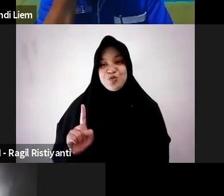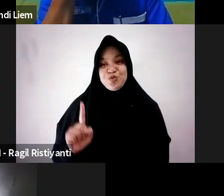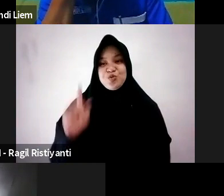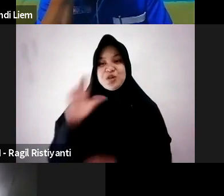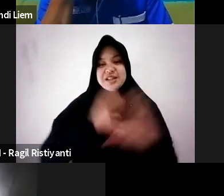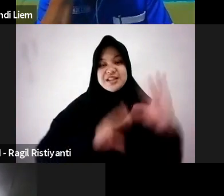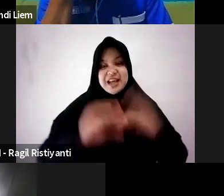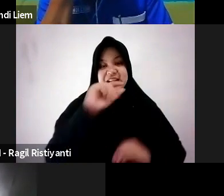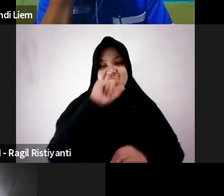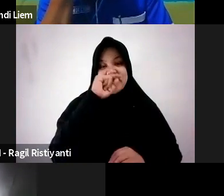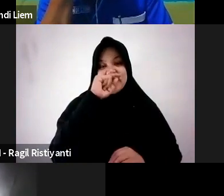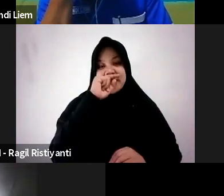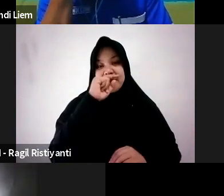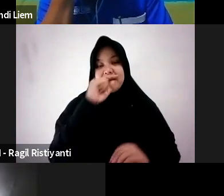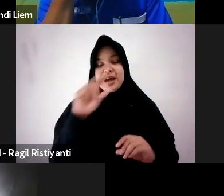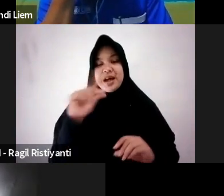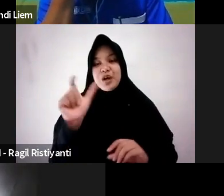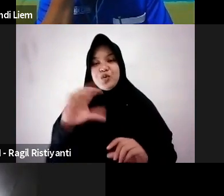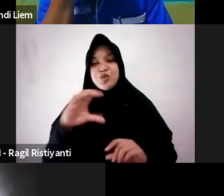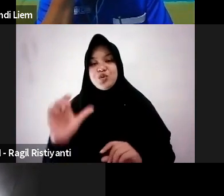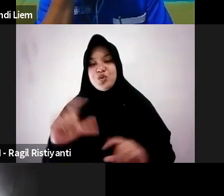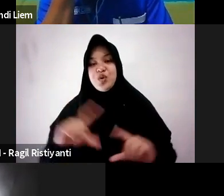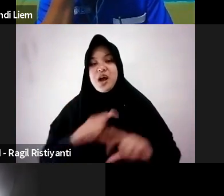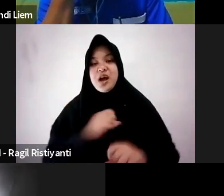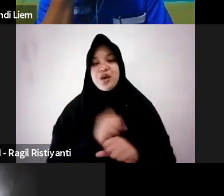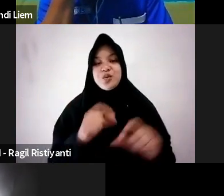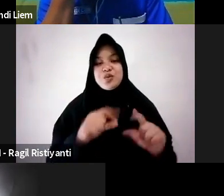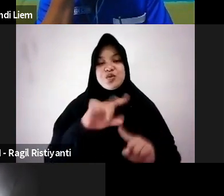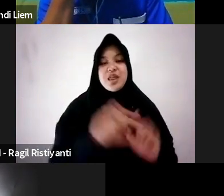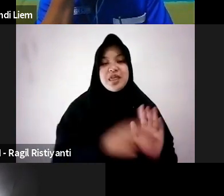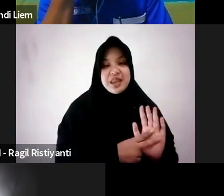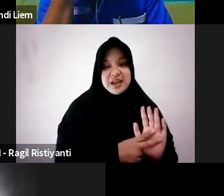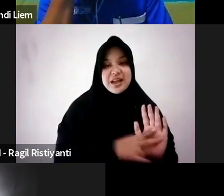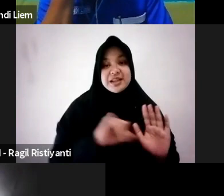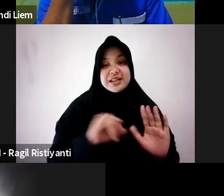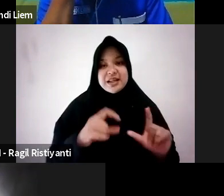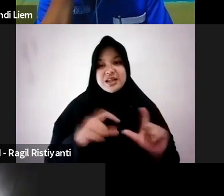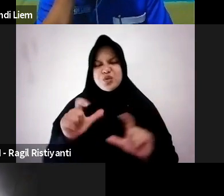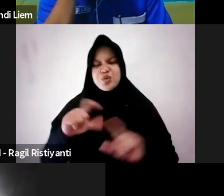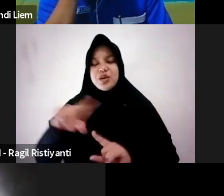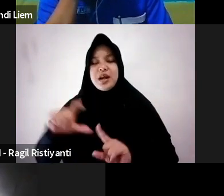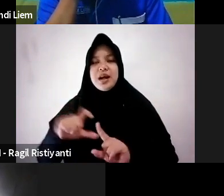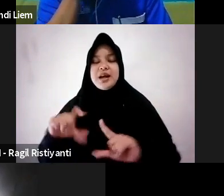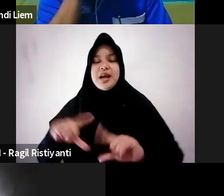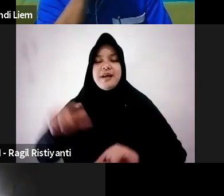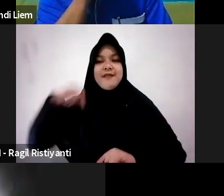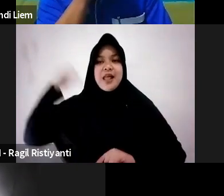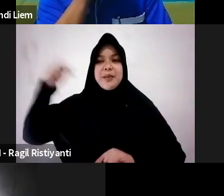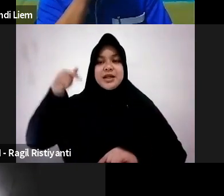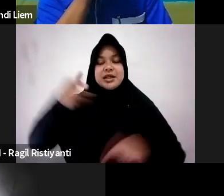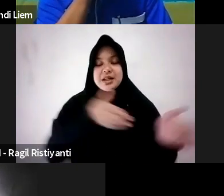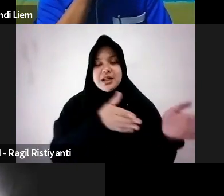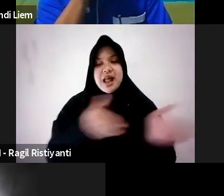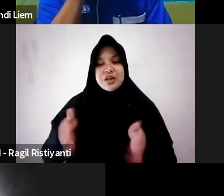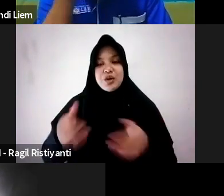merujuk Agustin yang mensuplai Radar air film ini begitu kemudian nanti akan dilanjutkan dengan